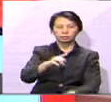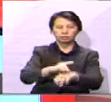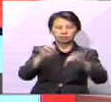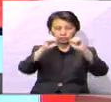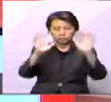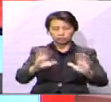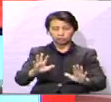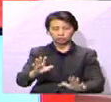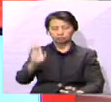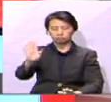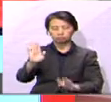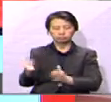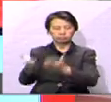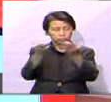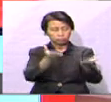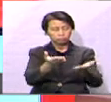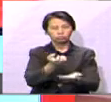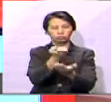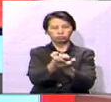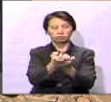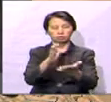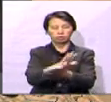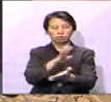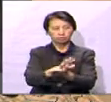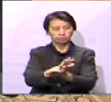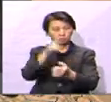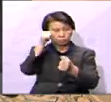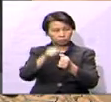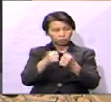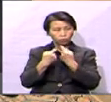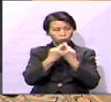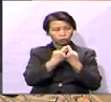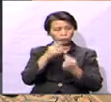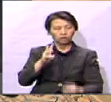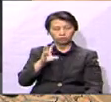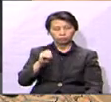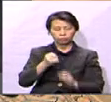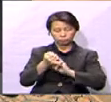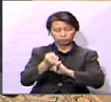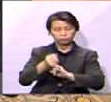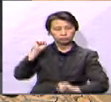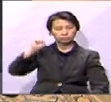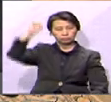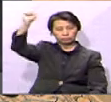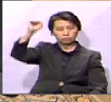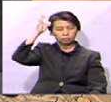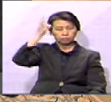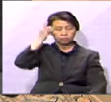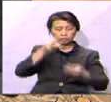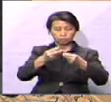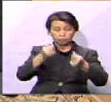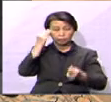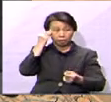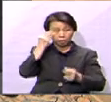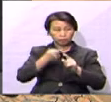Mohamad mempersembahkan edisi khas Wang kertas peringatan bersempena ulang tahun ke-60 perjanjian kemerdekaan persekutuan Tanah Melayu